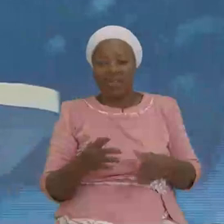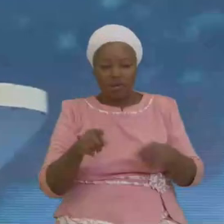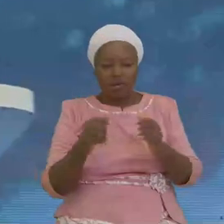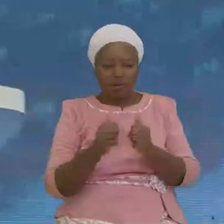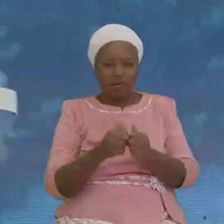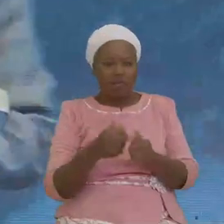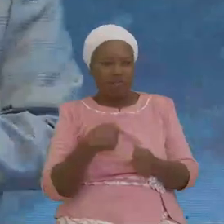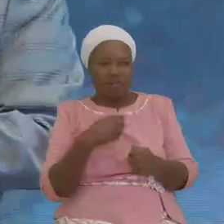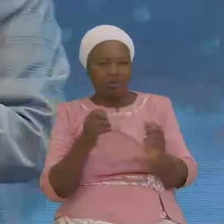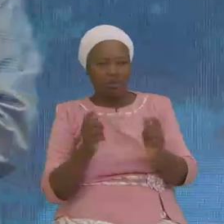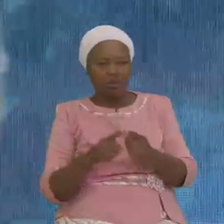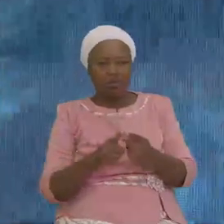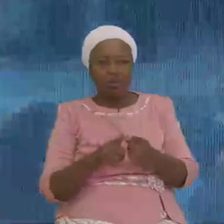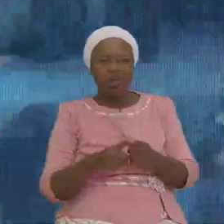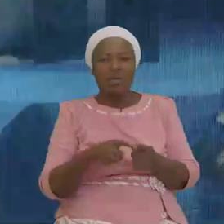vie.